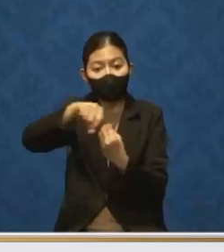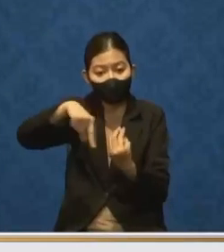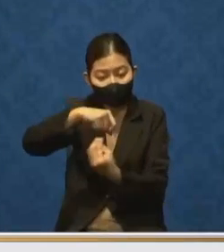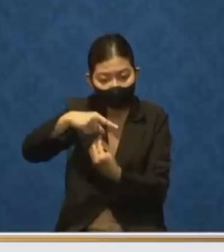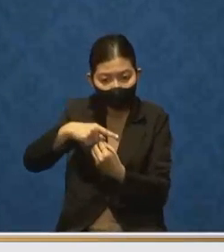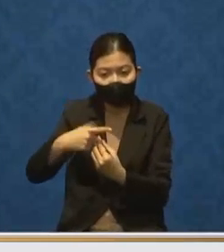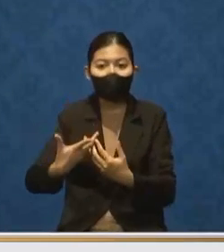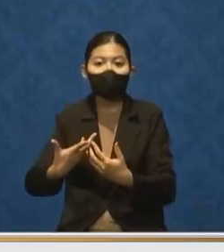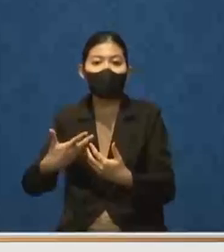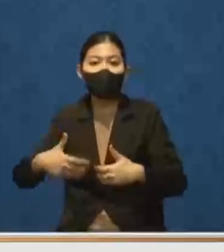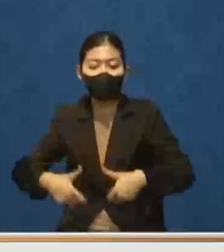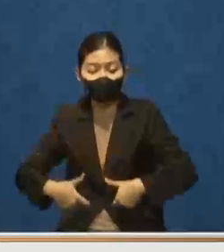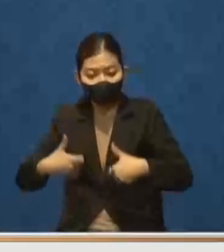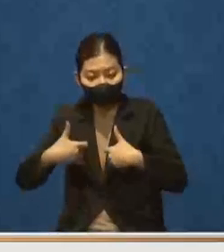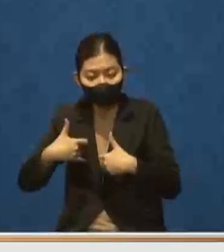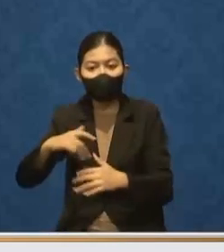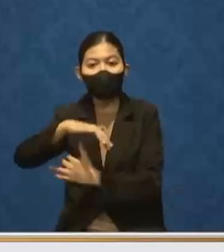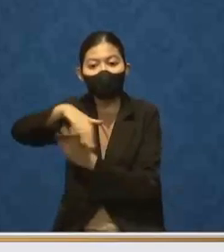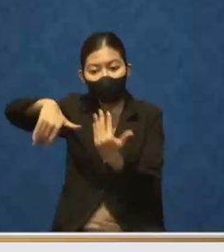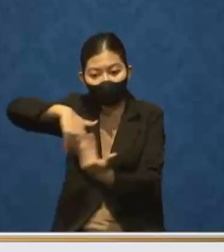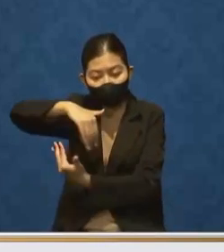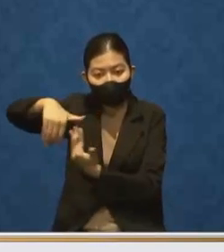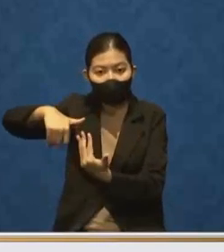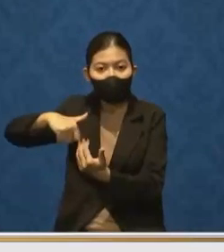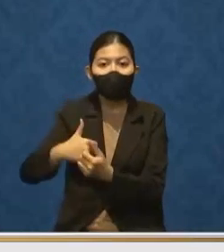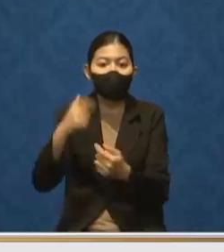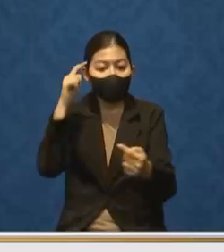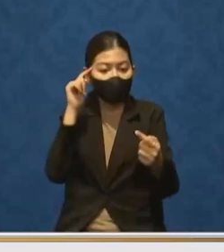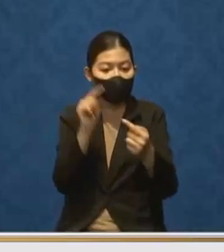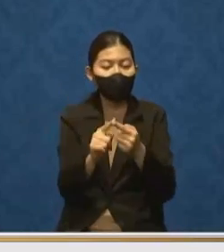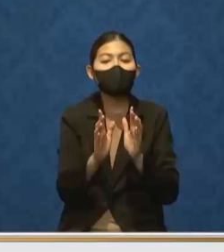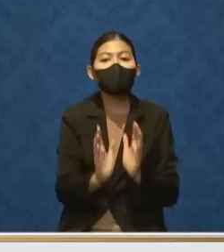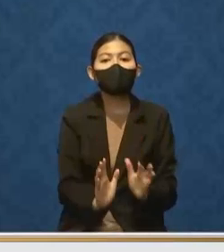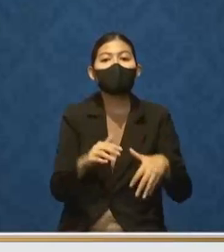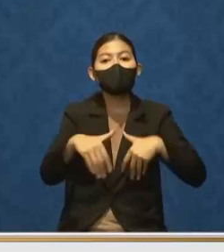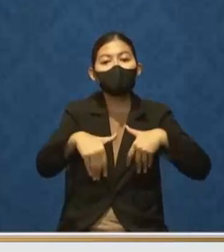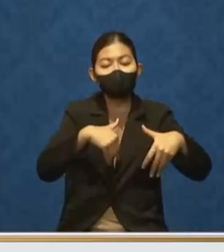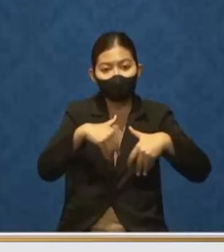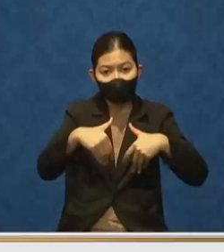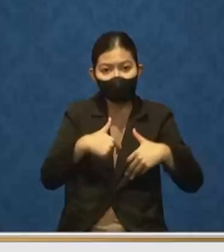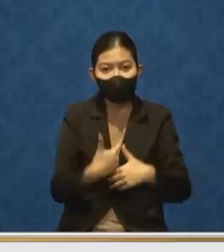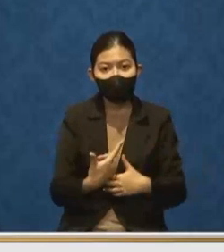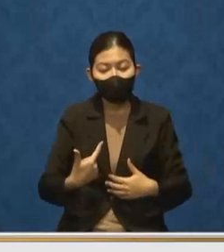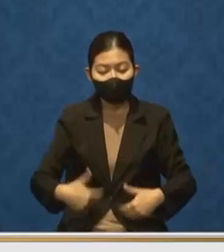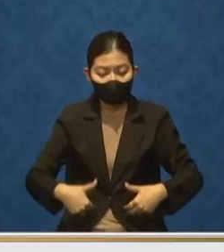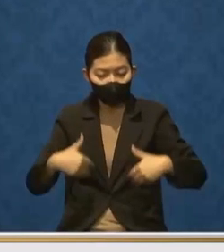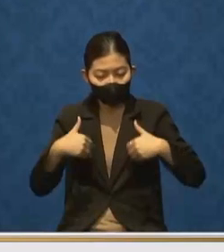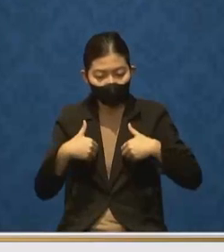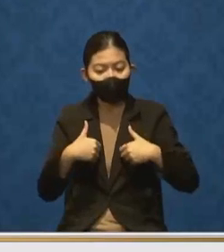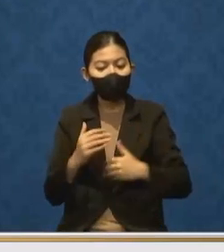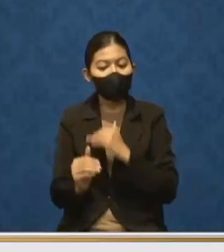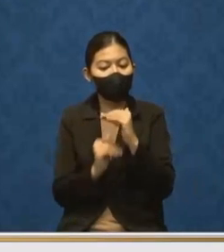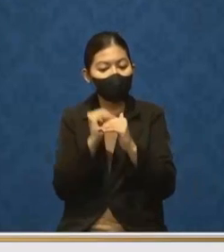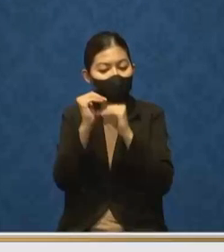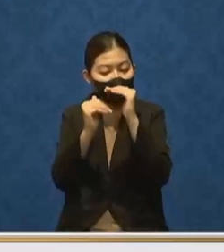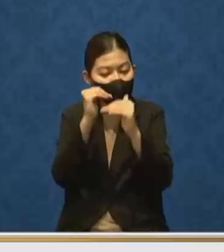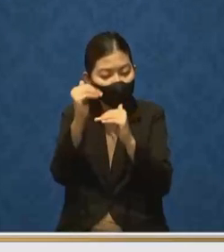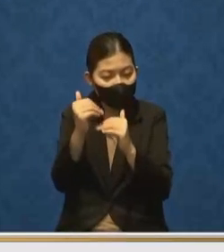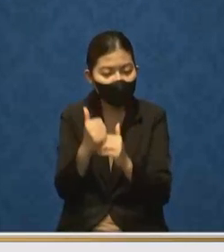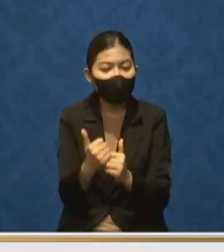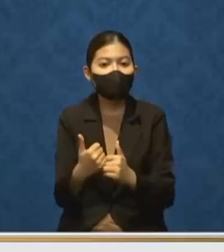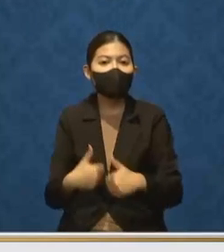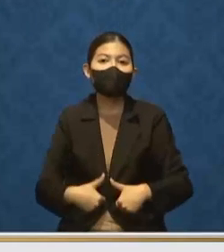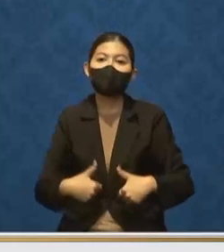ษย์ความมั่นคงและสิ่งแวดล้อมโดยมุ่งเน้นให้ประชาชนมีคุณภาพชีวิตที่ดีมีการพัฒนาและเสริมสร้างศักยภาพตลอดช่วง